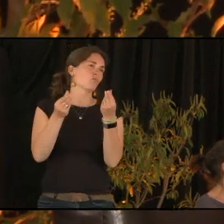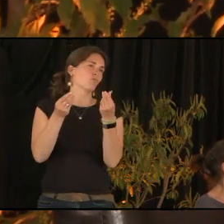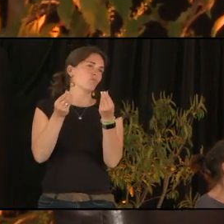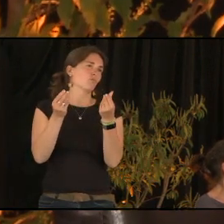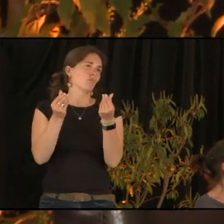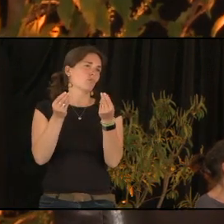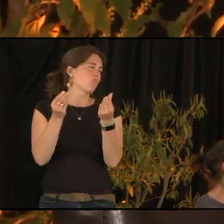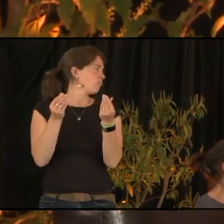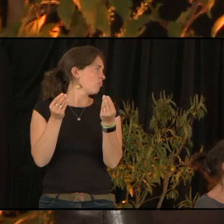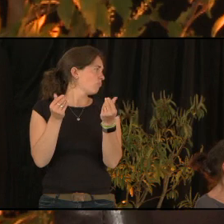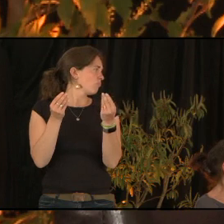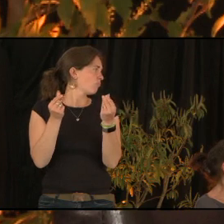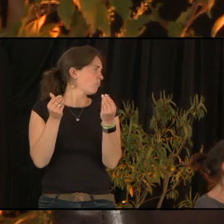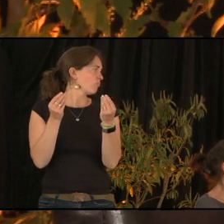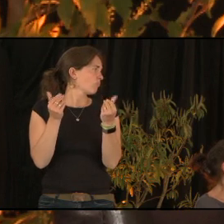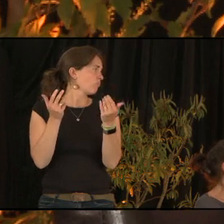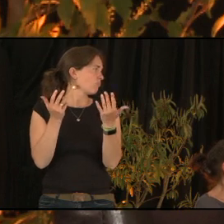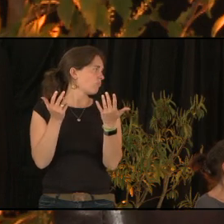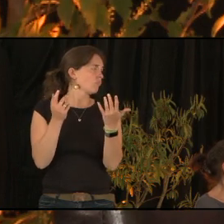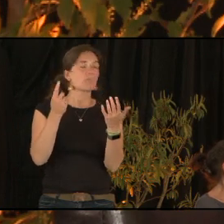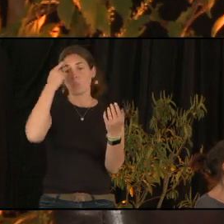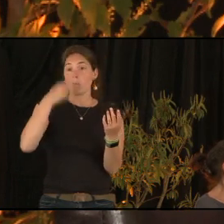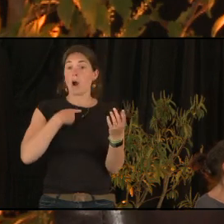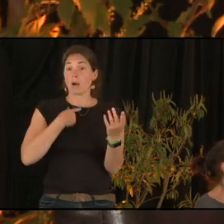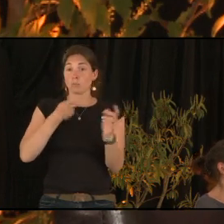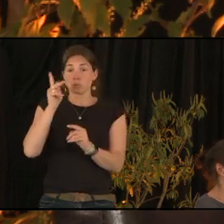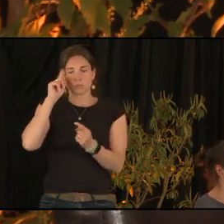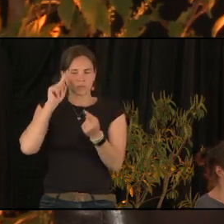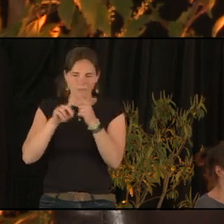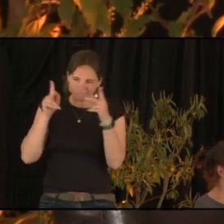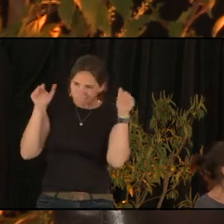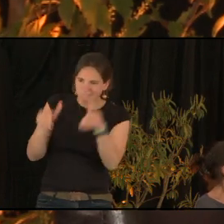pas. En vous écoutant,